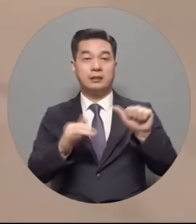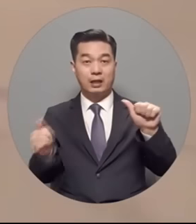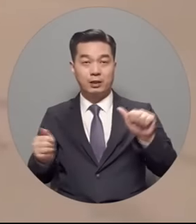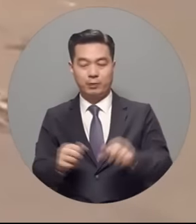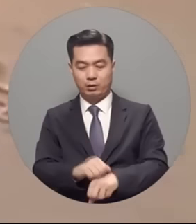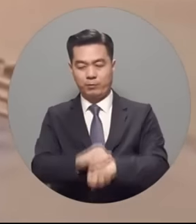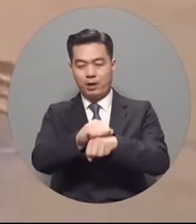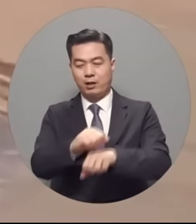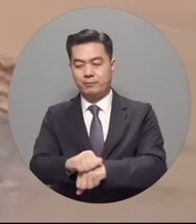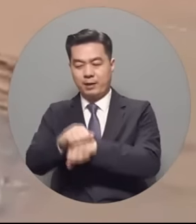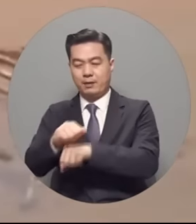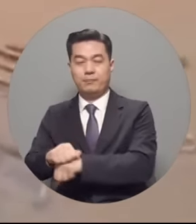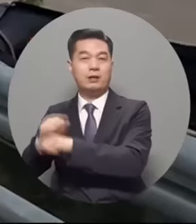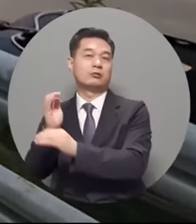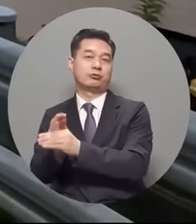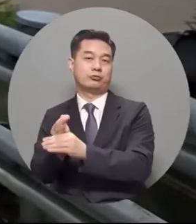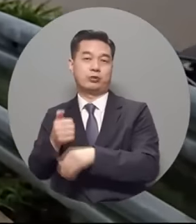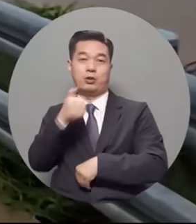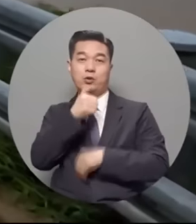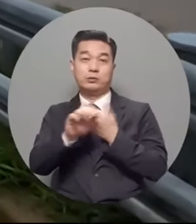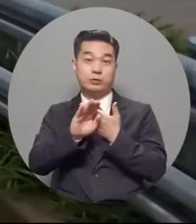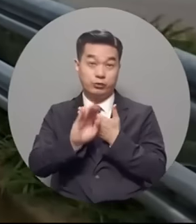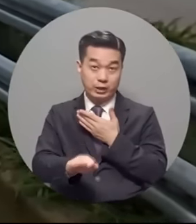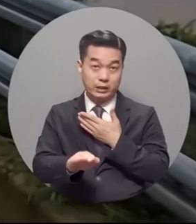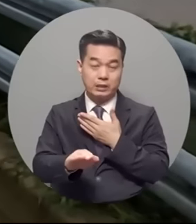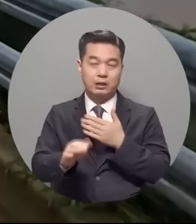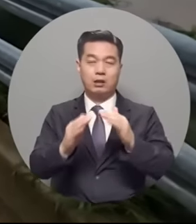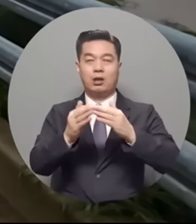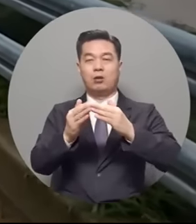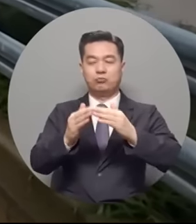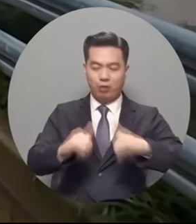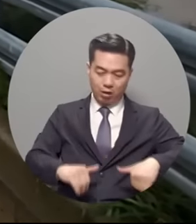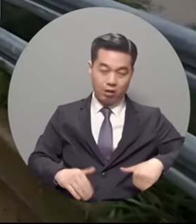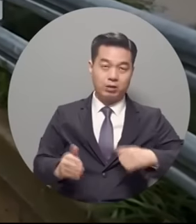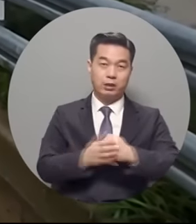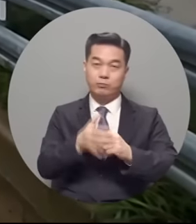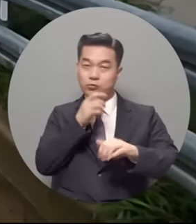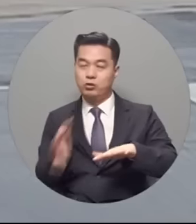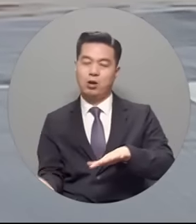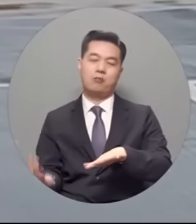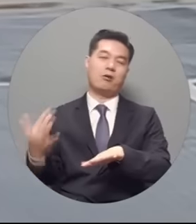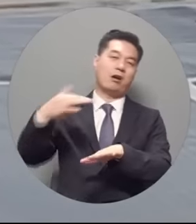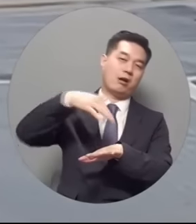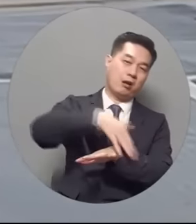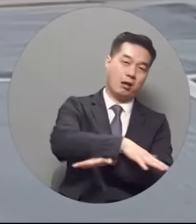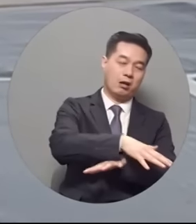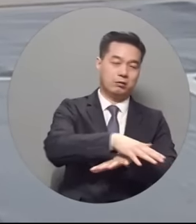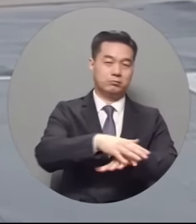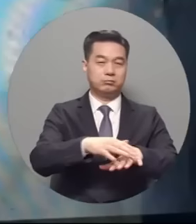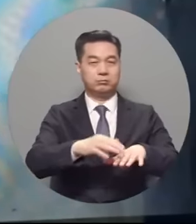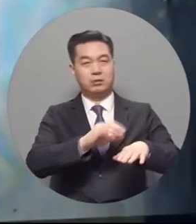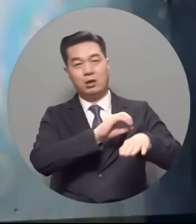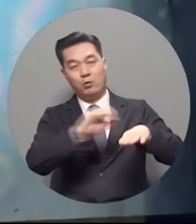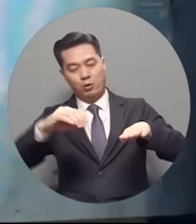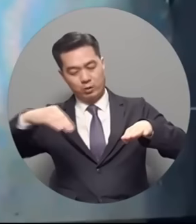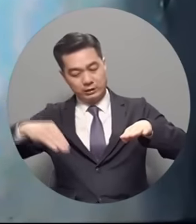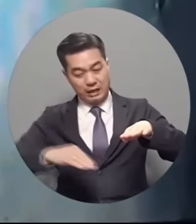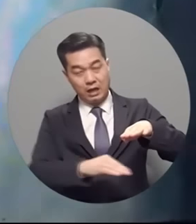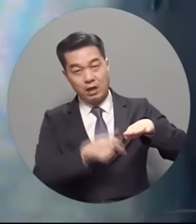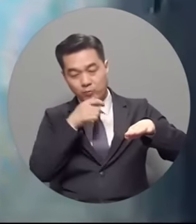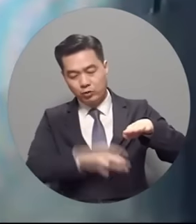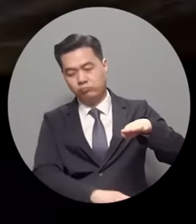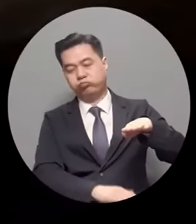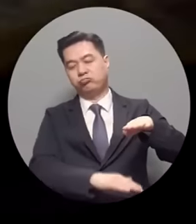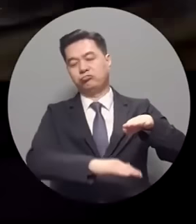있습니다. 그리고 50분 뒤 임시재방이 무너지면서 범람한 강물이 지하차도를 덮쳤습니다. 갑자기 들어찬